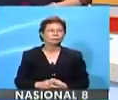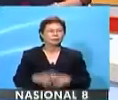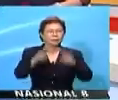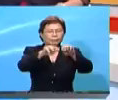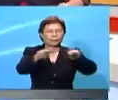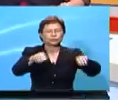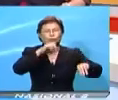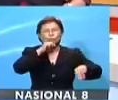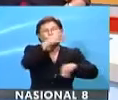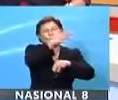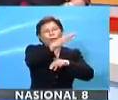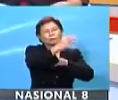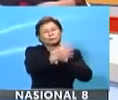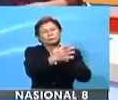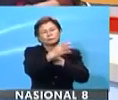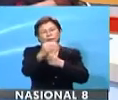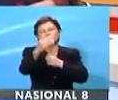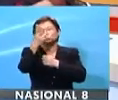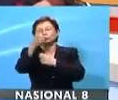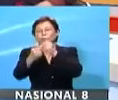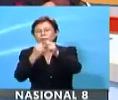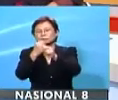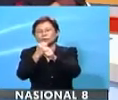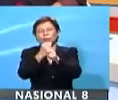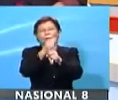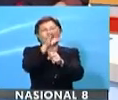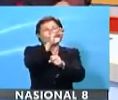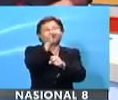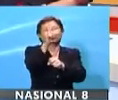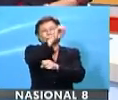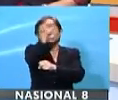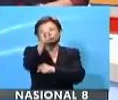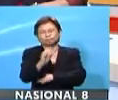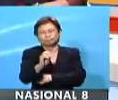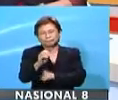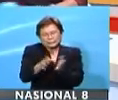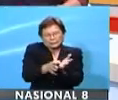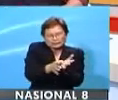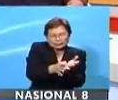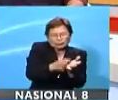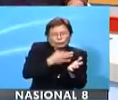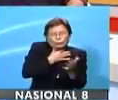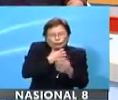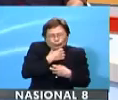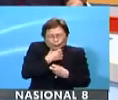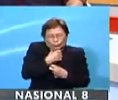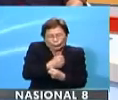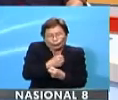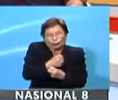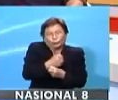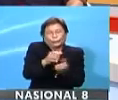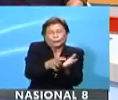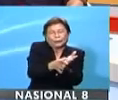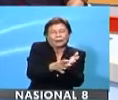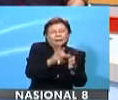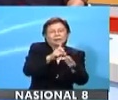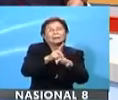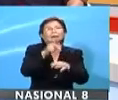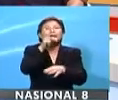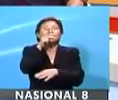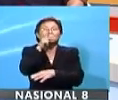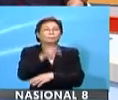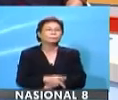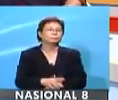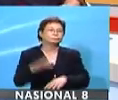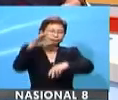Pelajar berusia 15 dan 17 tahun antara 81 penagih dadah yang ditahan dalam op sarang di sekitar Pokok Sena, Kedah.